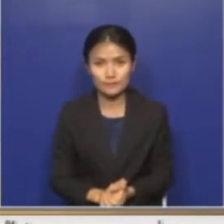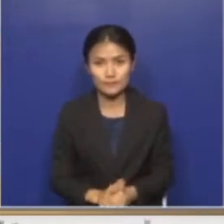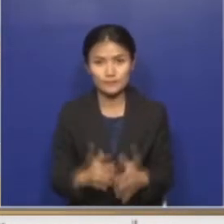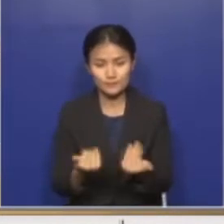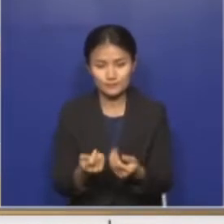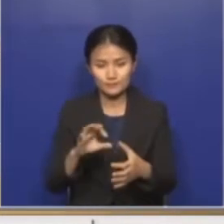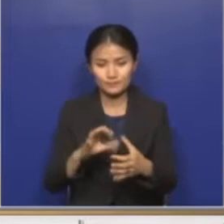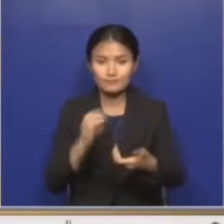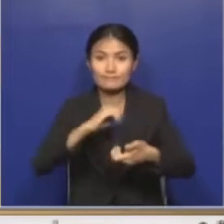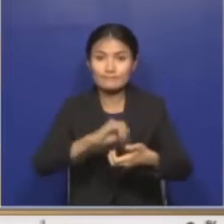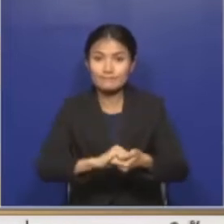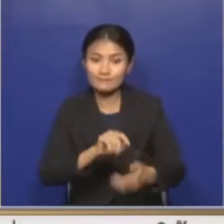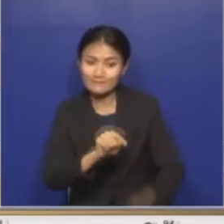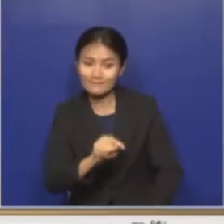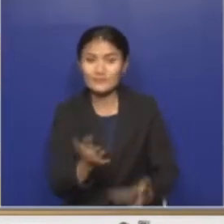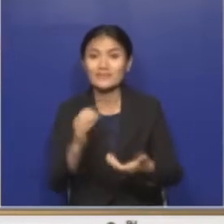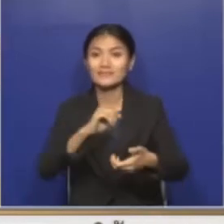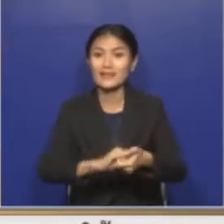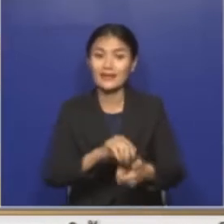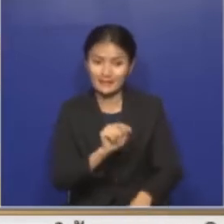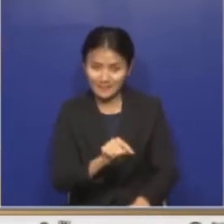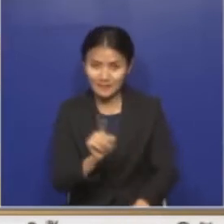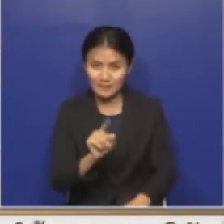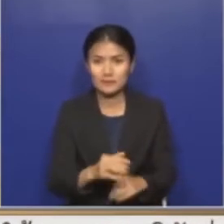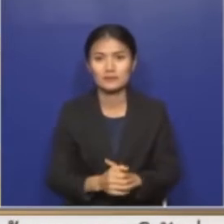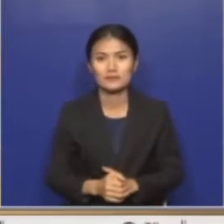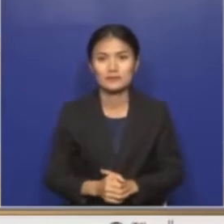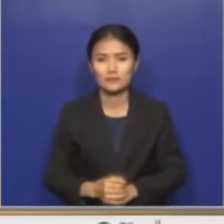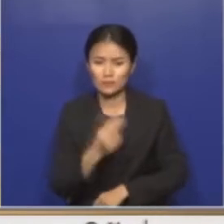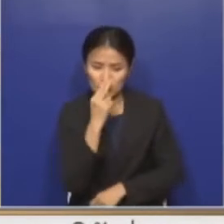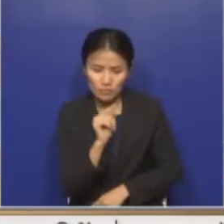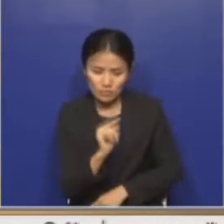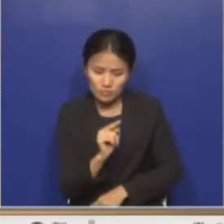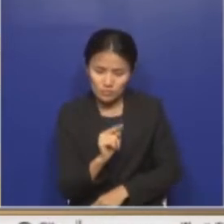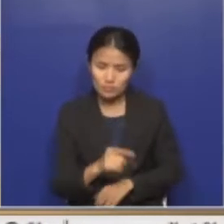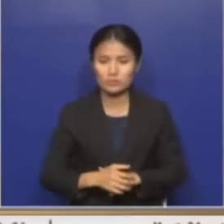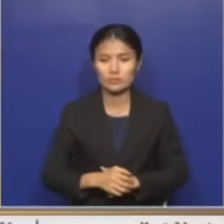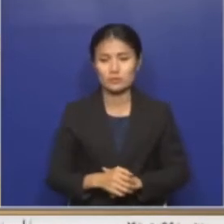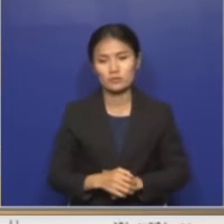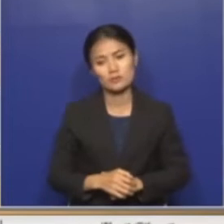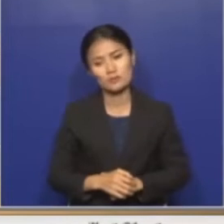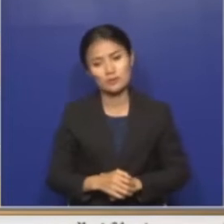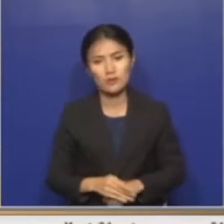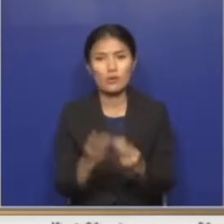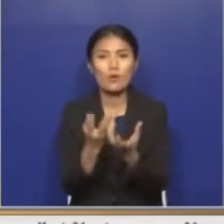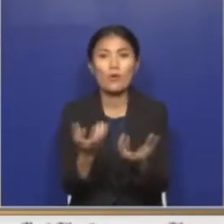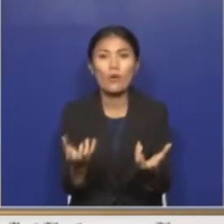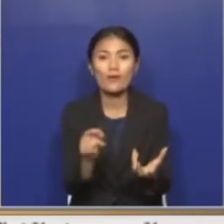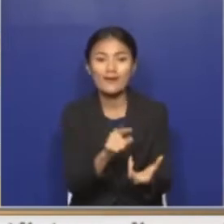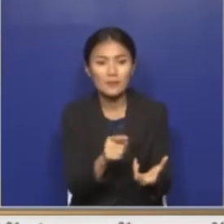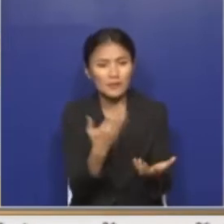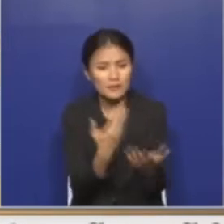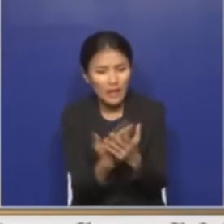สัญญาแบบนี้เนี่ยหนึ่งครับมีมูลค่าตัวของมันแสนหัวล้าน